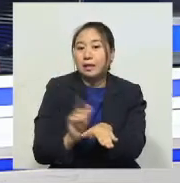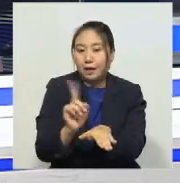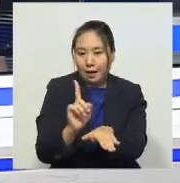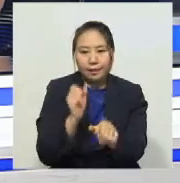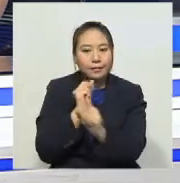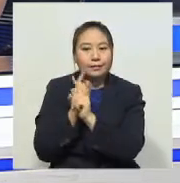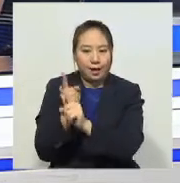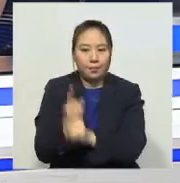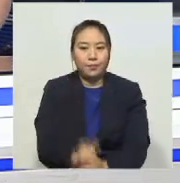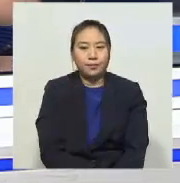้ปฏิบัิตามคำแนะนำด้วย